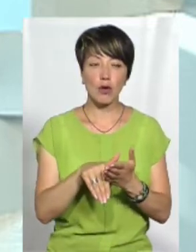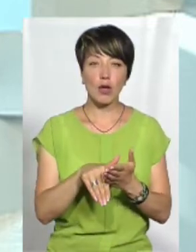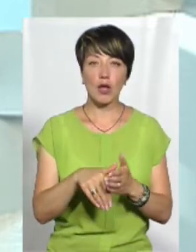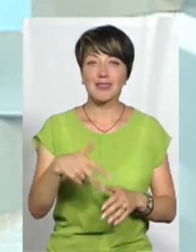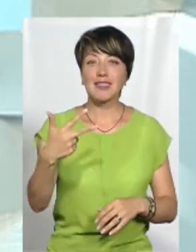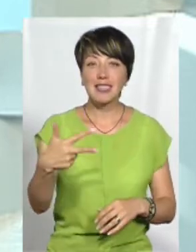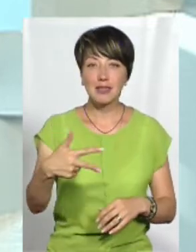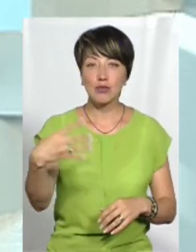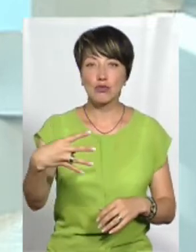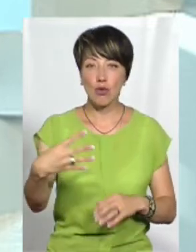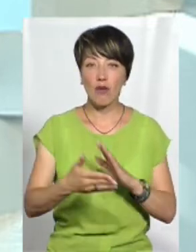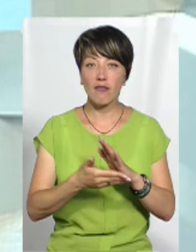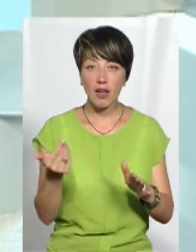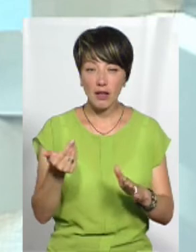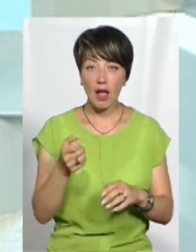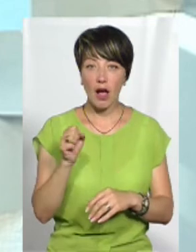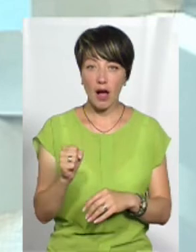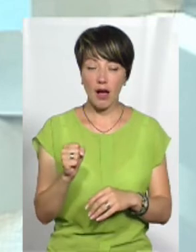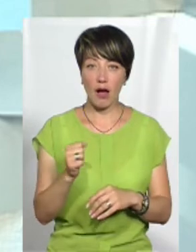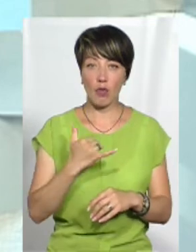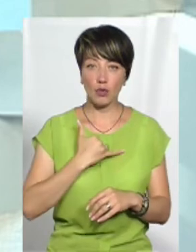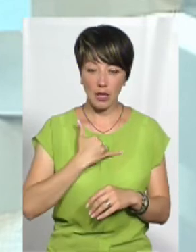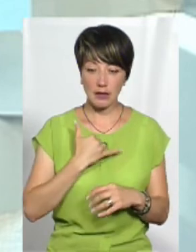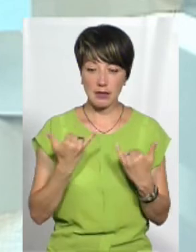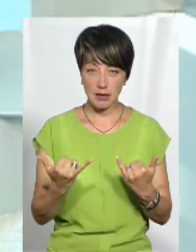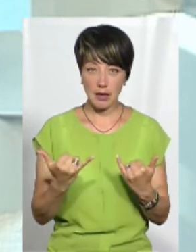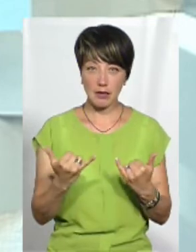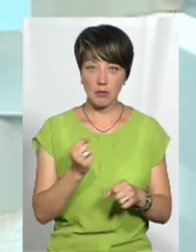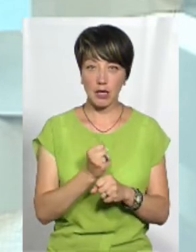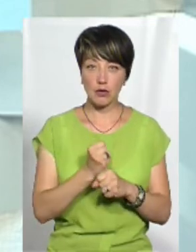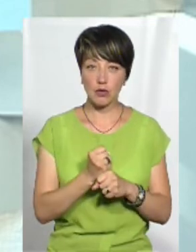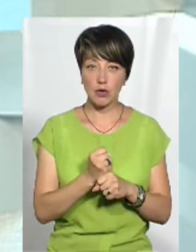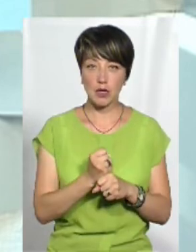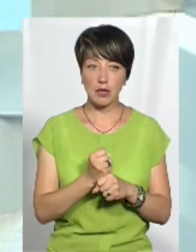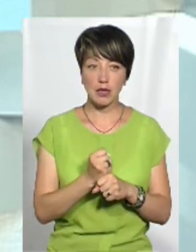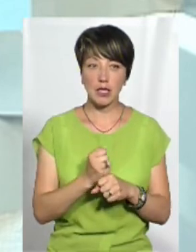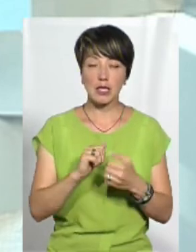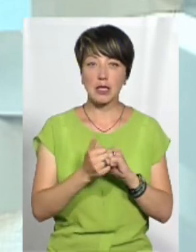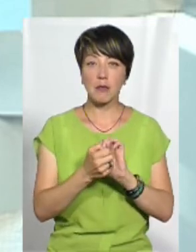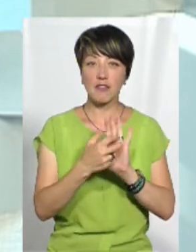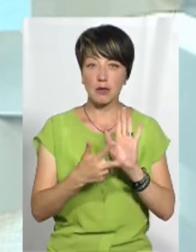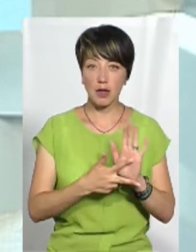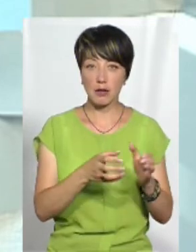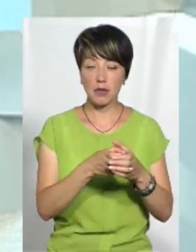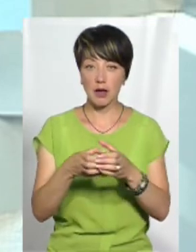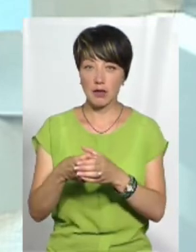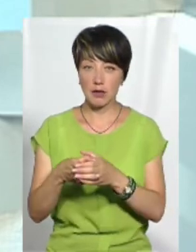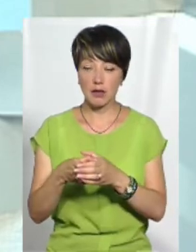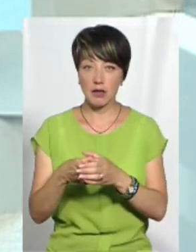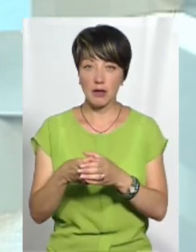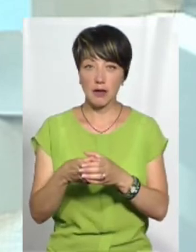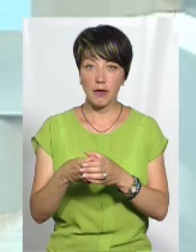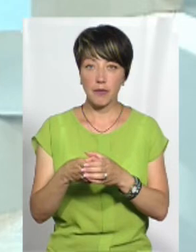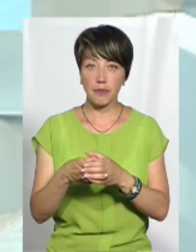до 30-40 викликів, а в нас зараз на лінії працює замість 18 бригад,